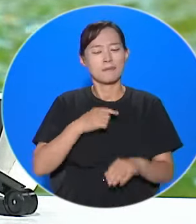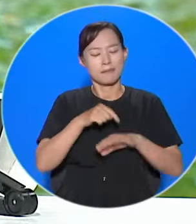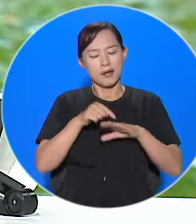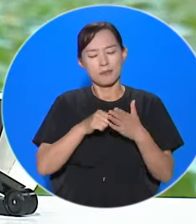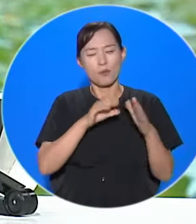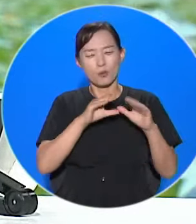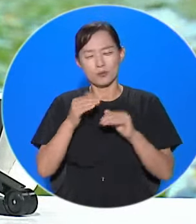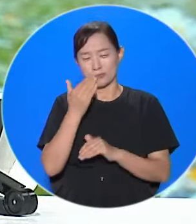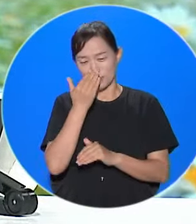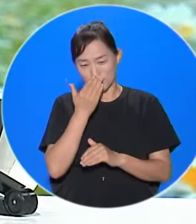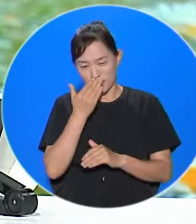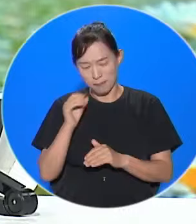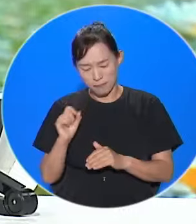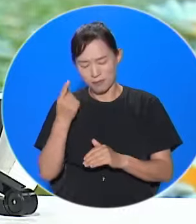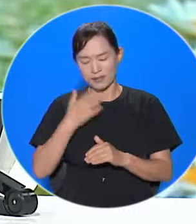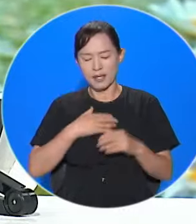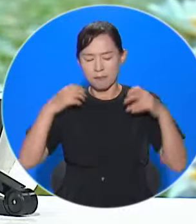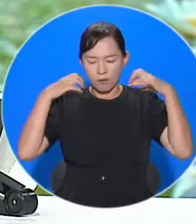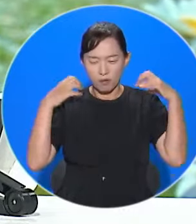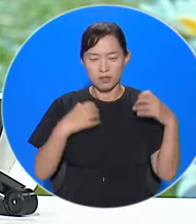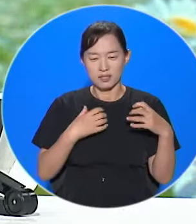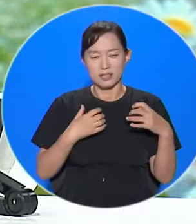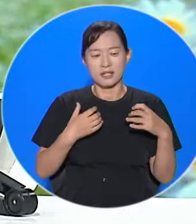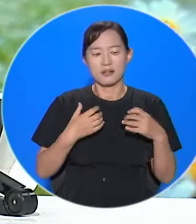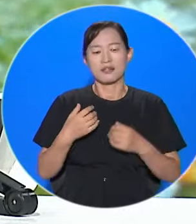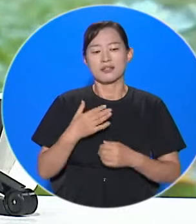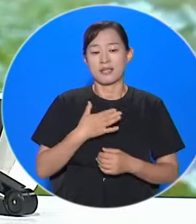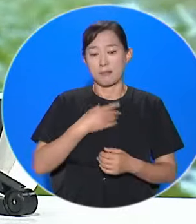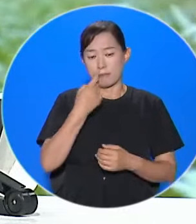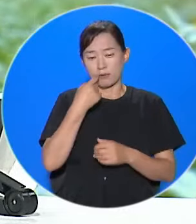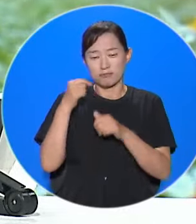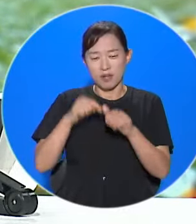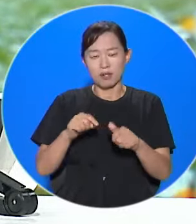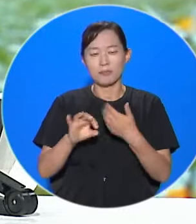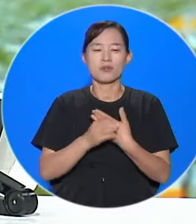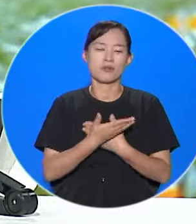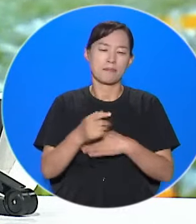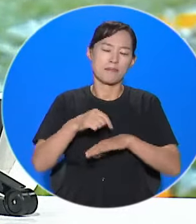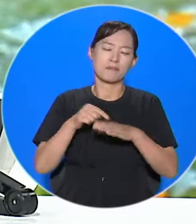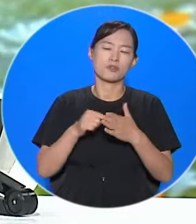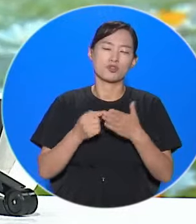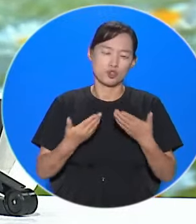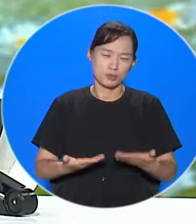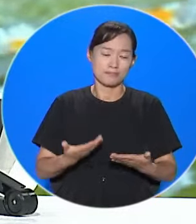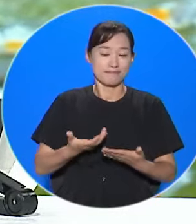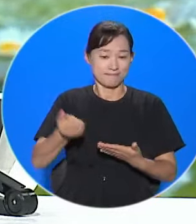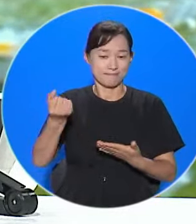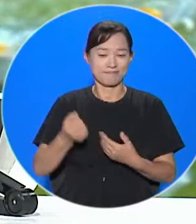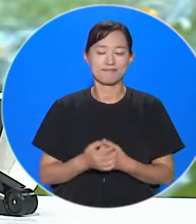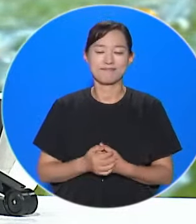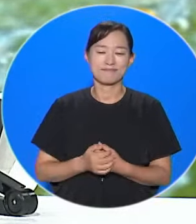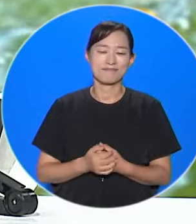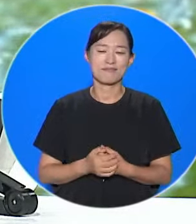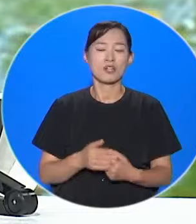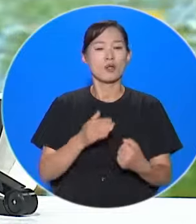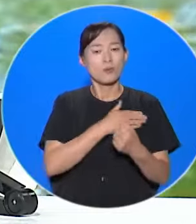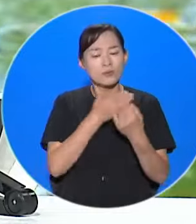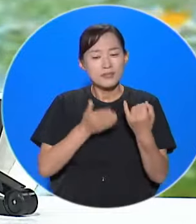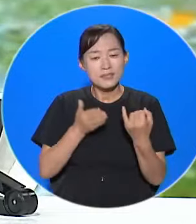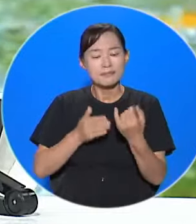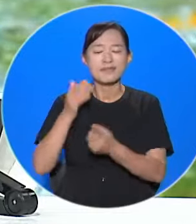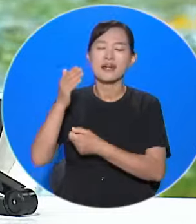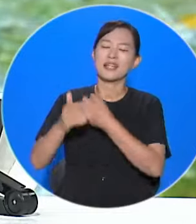온유하고 겸손하니 나의 멍에를 메고 내게 배우라 그리하면 너희 마음이 쉼을 얻으리니 우리 권사님 하나님